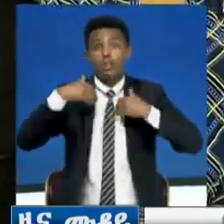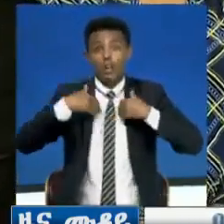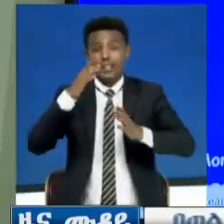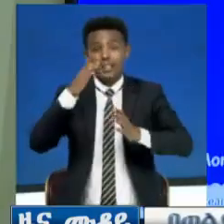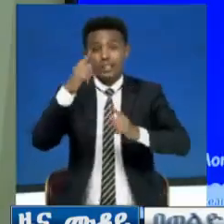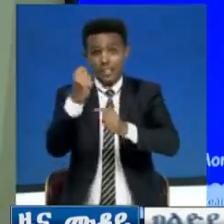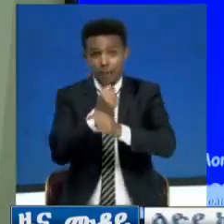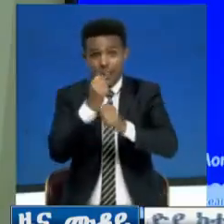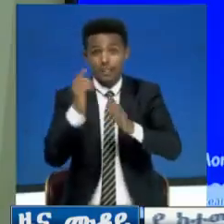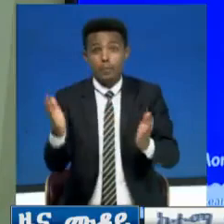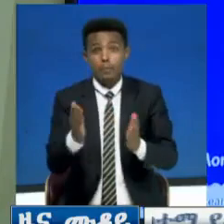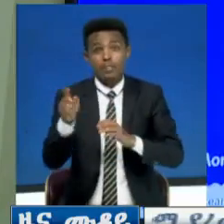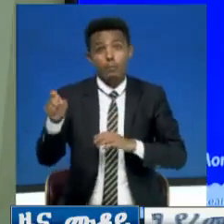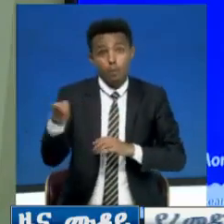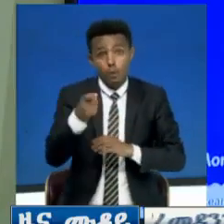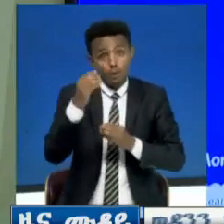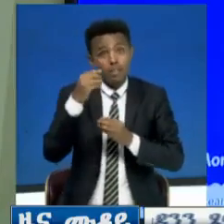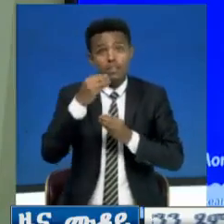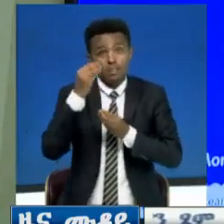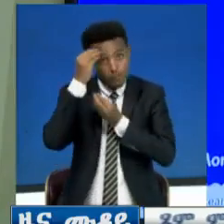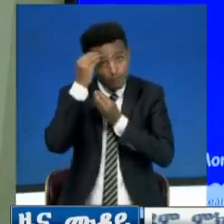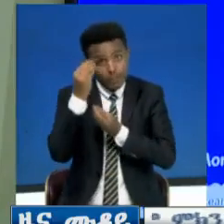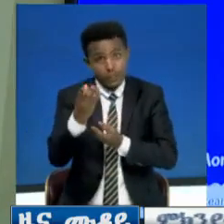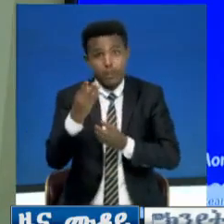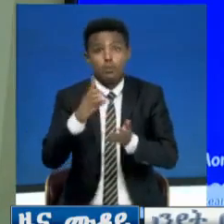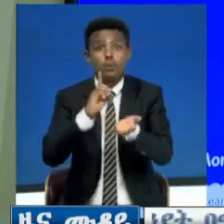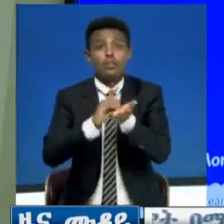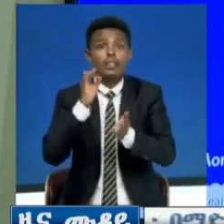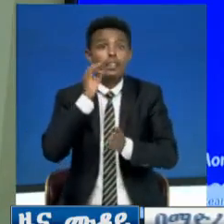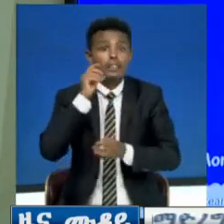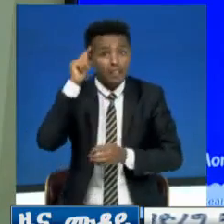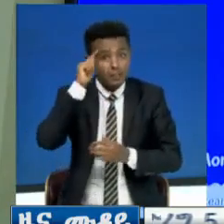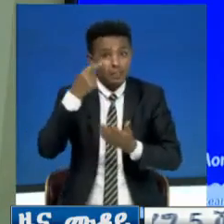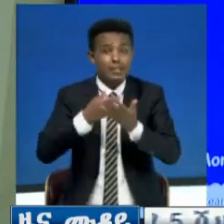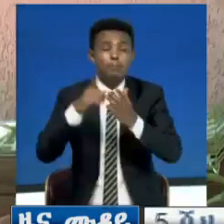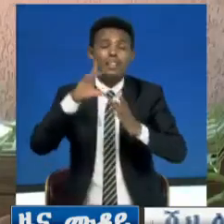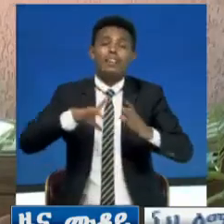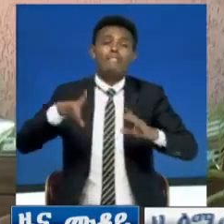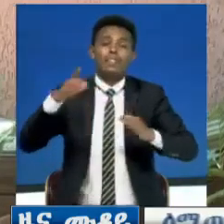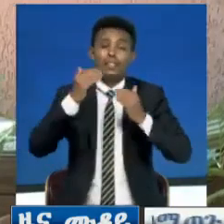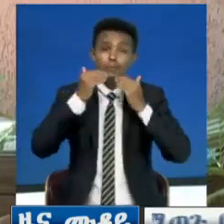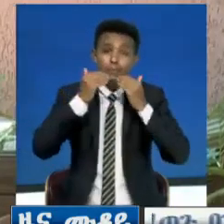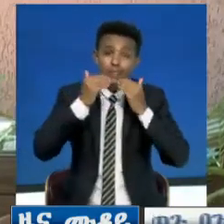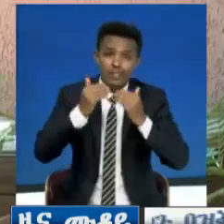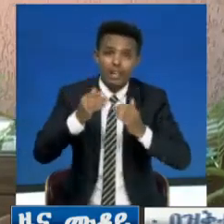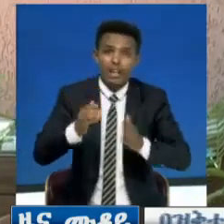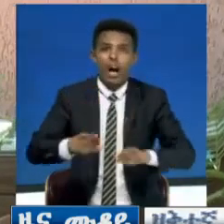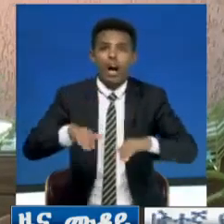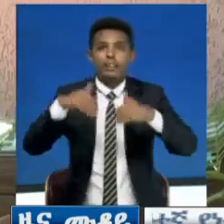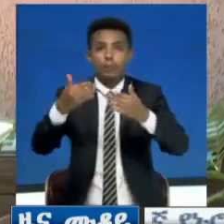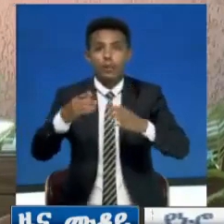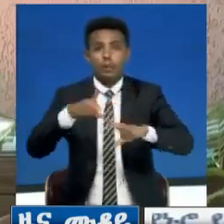የሚበረታቱ መሆናቸውን የተናገሩት ዶክተር ሊያ ታደሰ ለዚህም ከፍተኛ ምስጋና አቅርበዋል። በክልሉ ፕሬዝዳንት